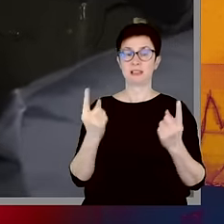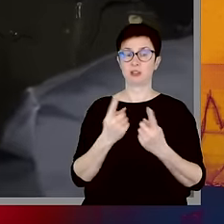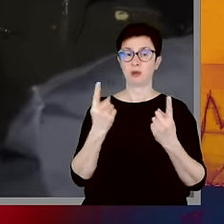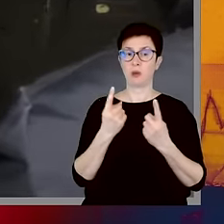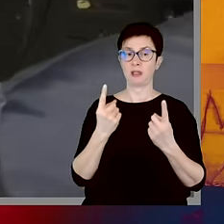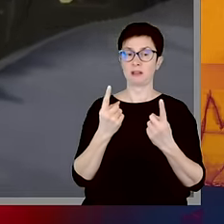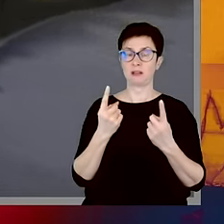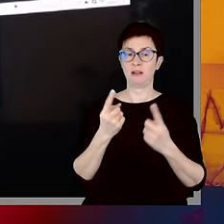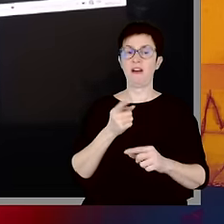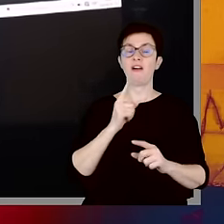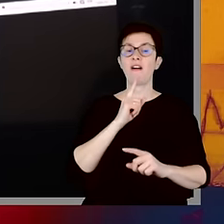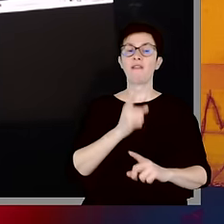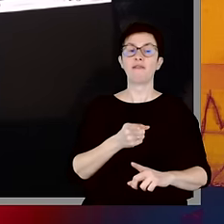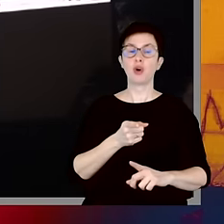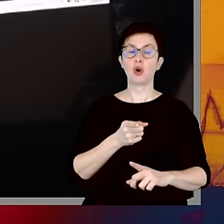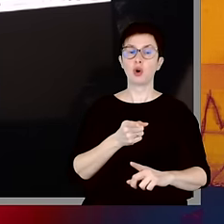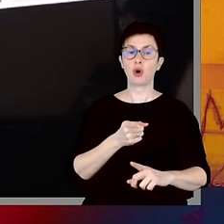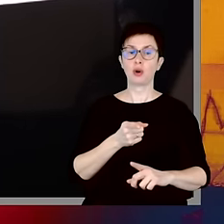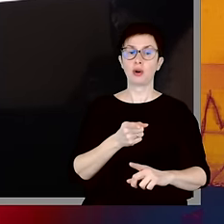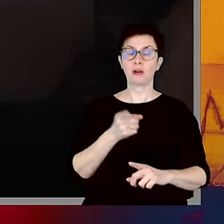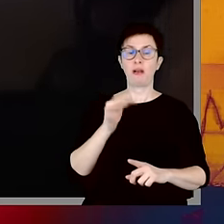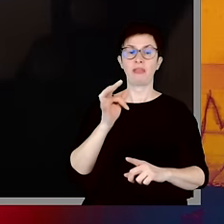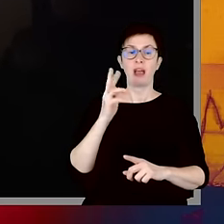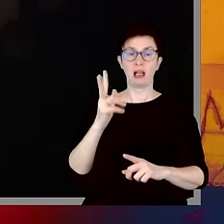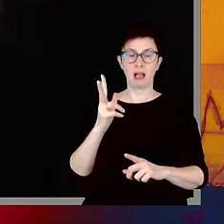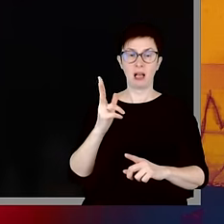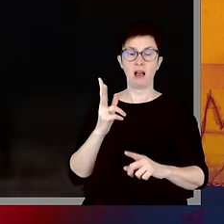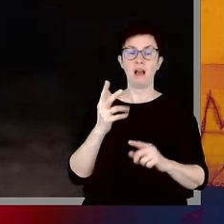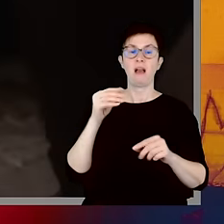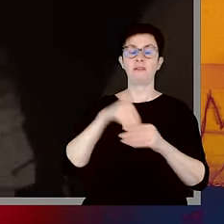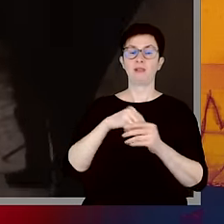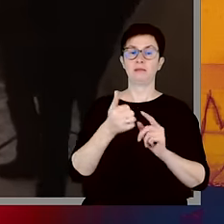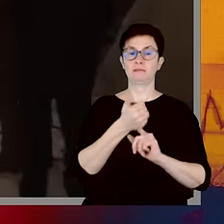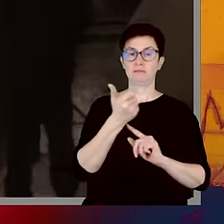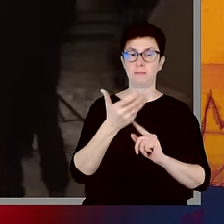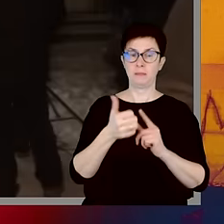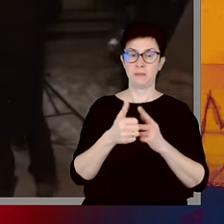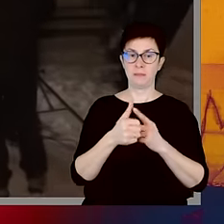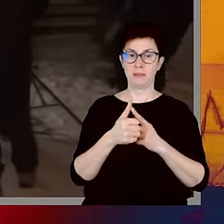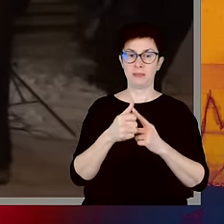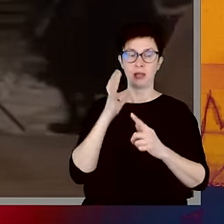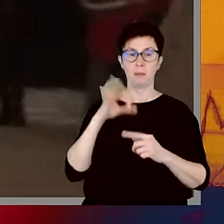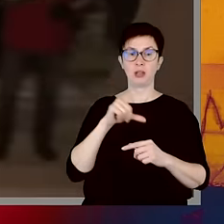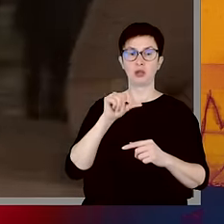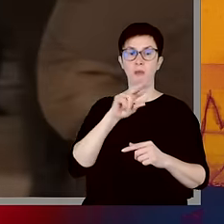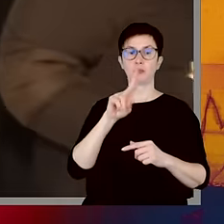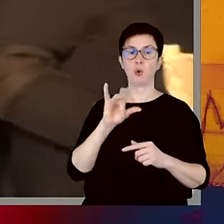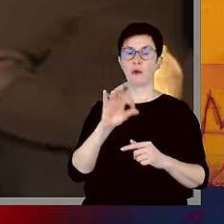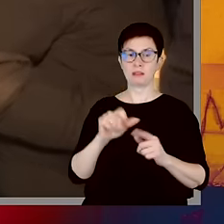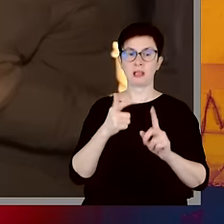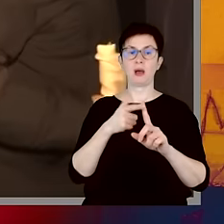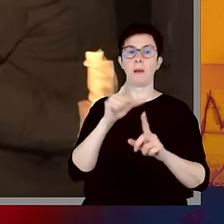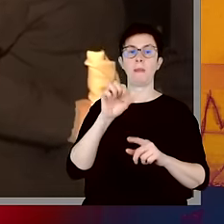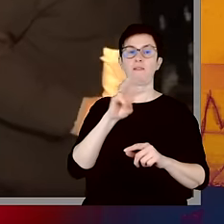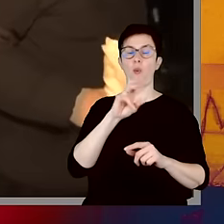wyrok podjął Trybunał Konstytucyjny w składzie. Po pierwsze, pani Przyłębska, po drugie, pani Pawłowicz,